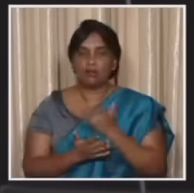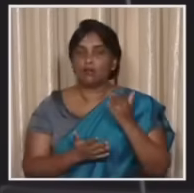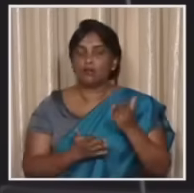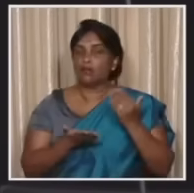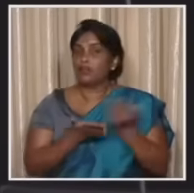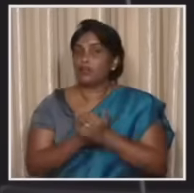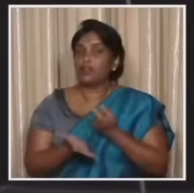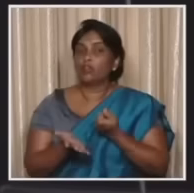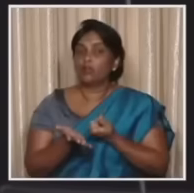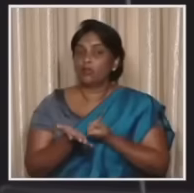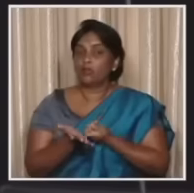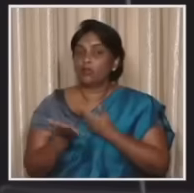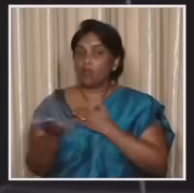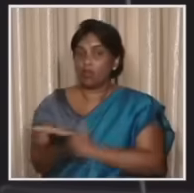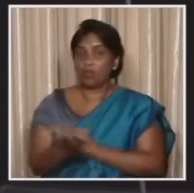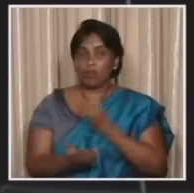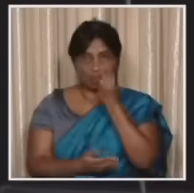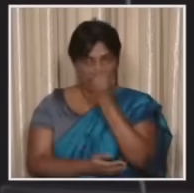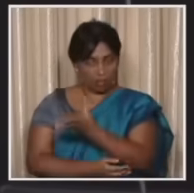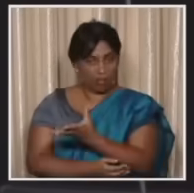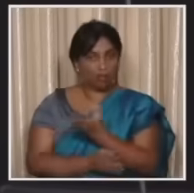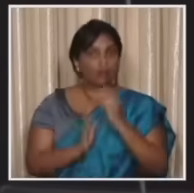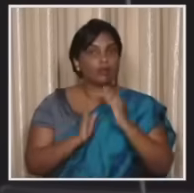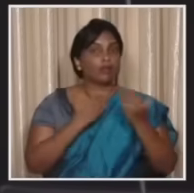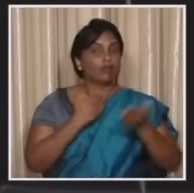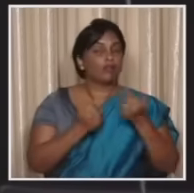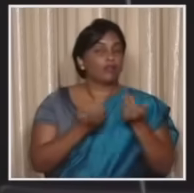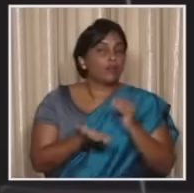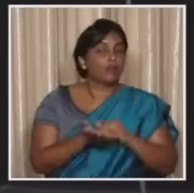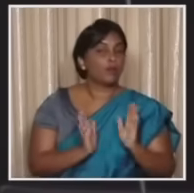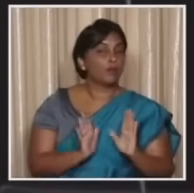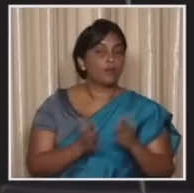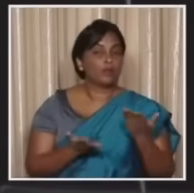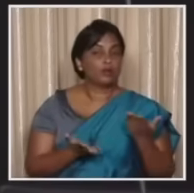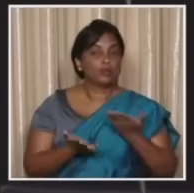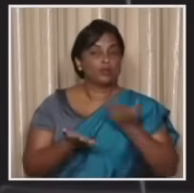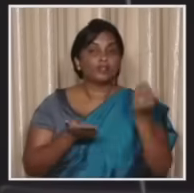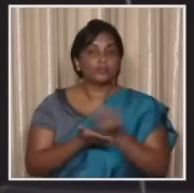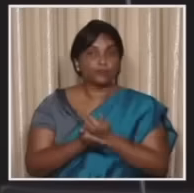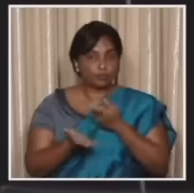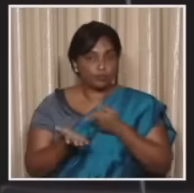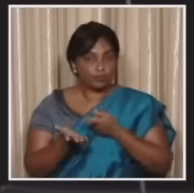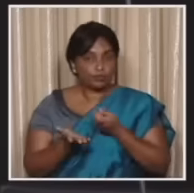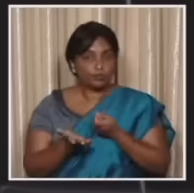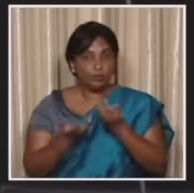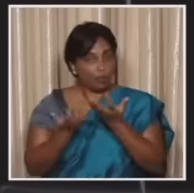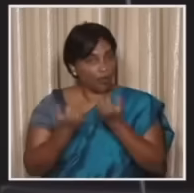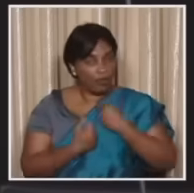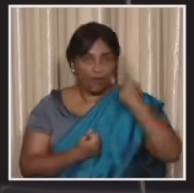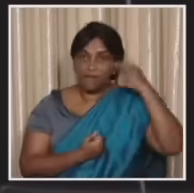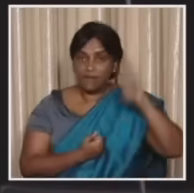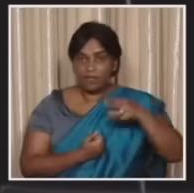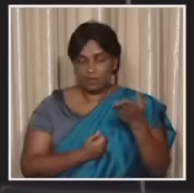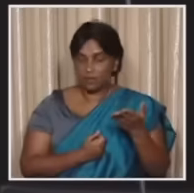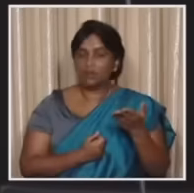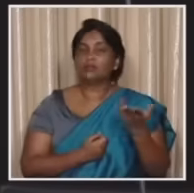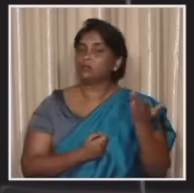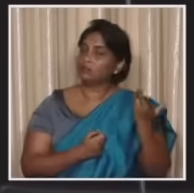වෙන් කරපු මුදල් ඔප්පු ලබා දෙනවද? මේව නැවත පටන් ගන්නවද? වෙන් කරපු මුදල් ලැබෙයි කියලා විශ්වාසයක් තියෙනවද?